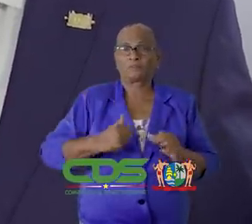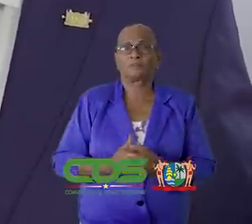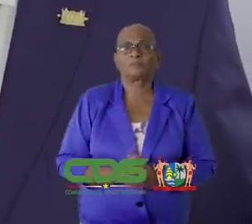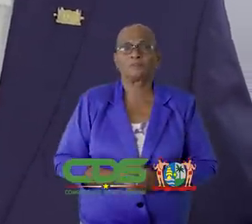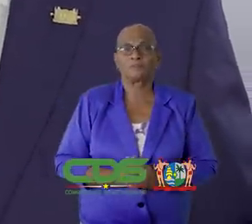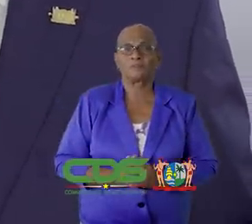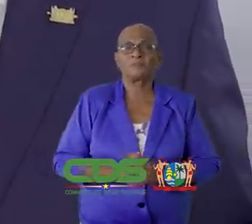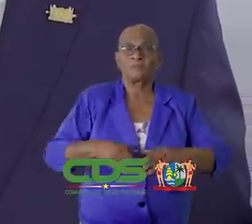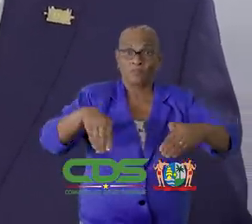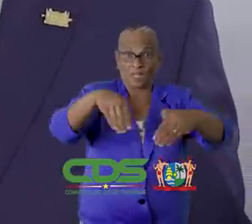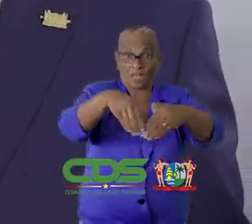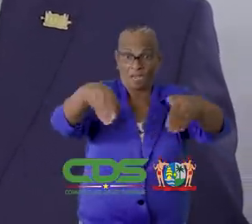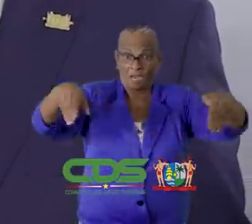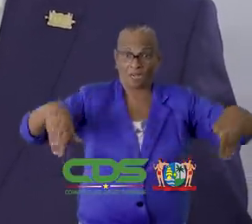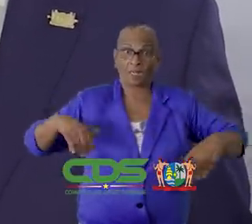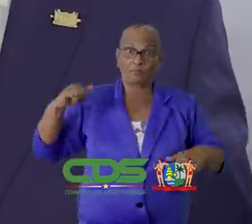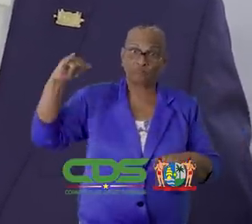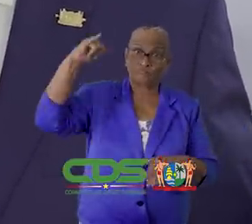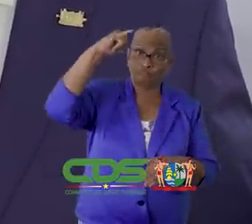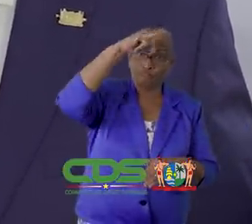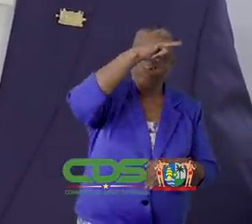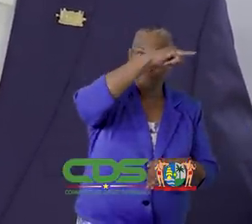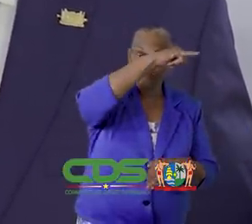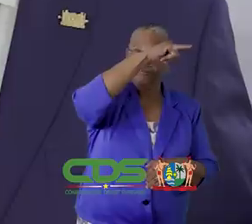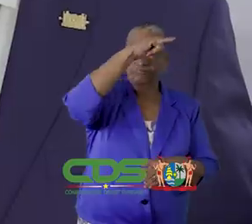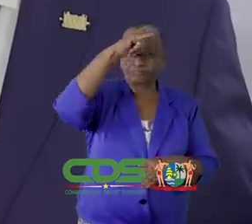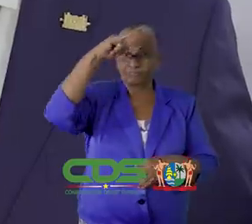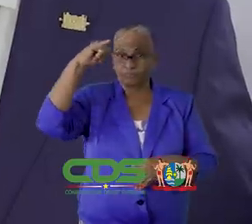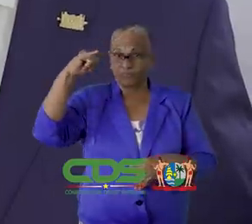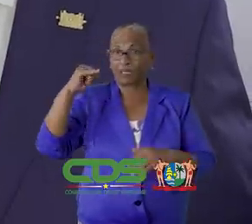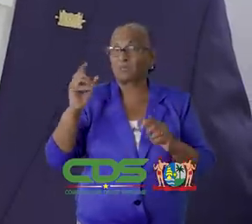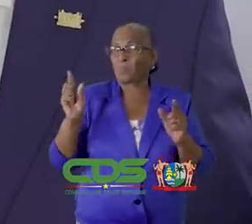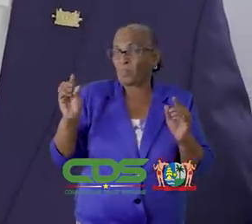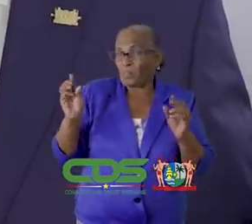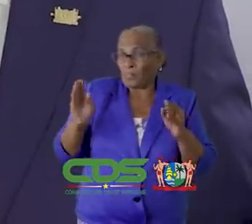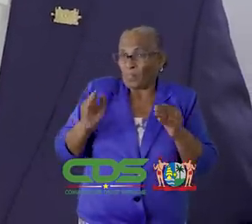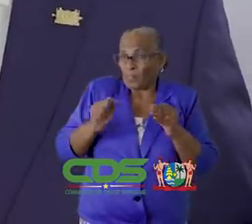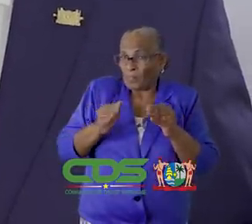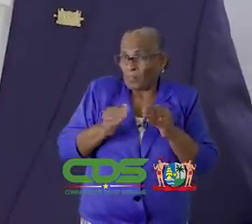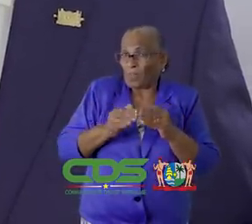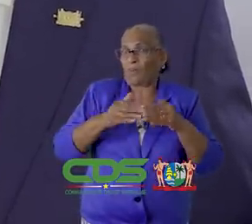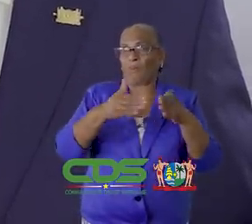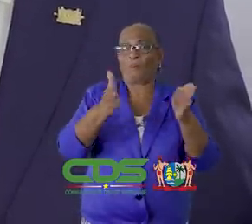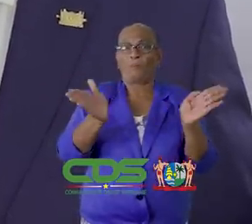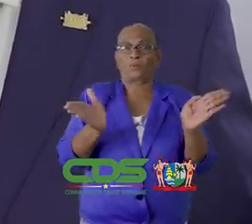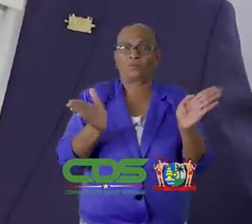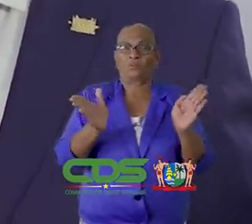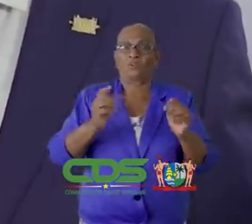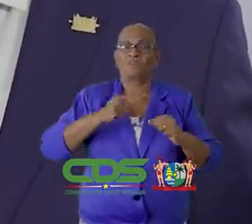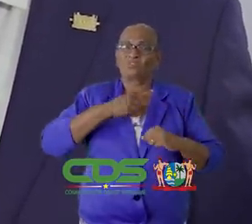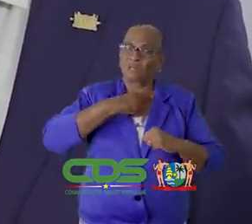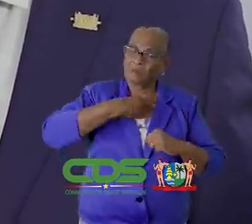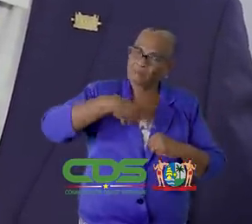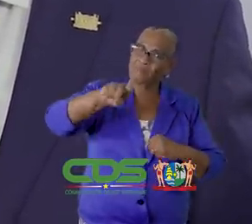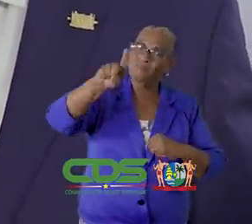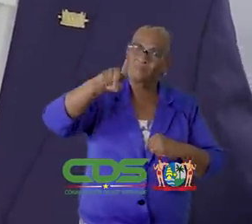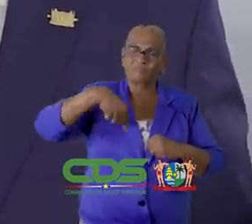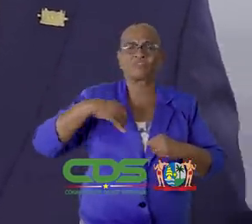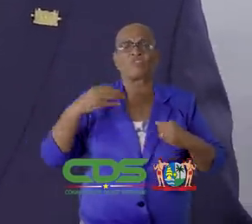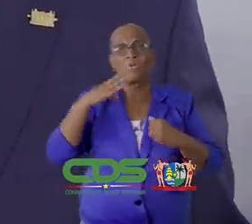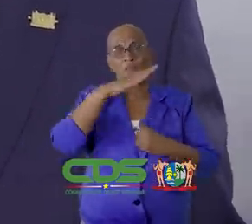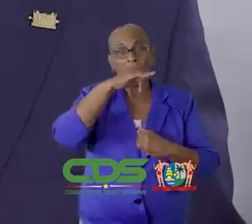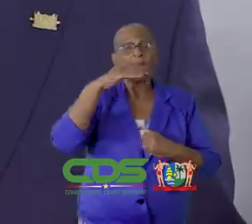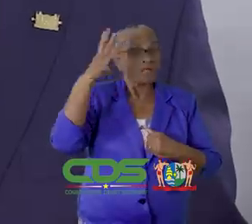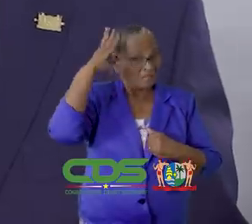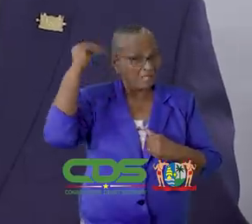8. De grens via de lucht is uitsluitend beperkt geopend voor rechtstreeks